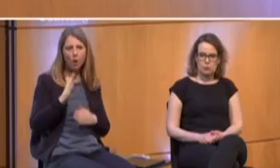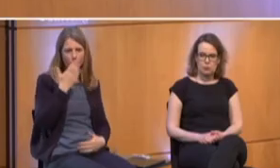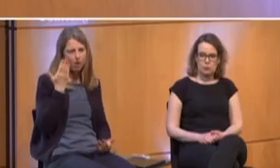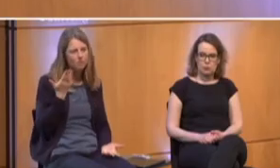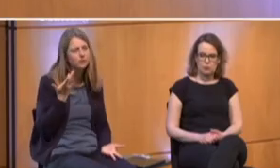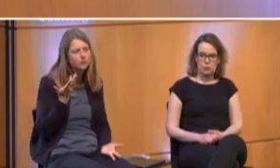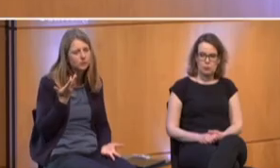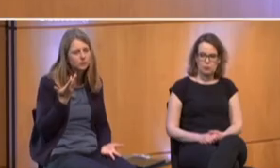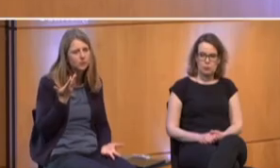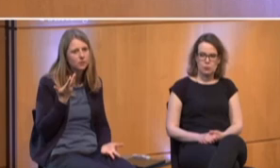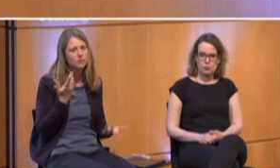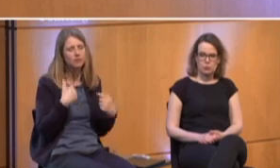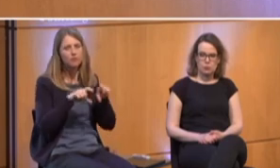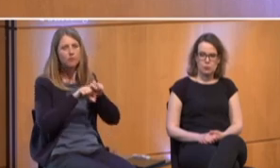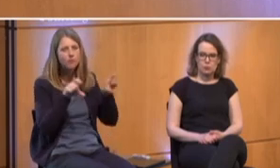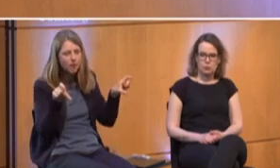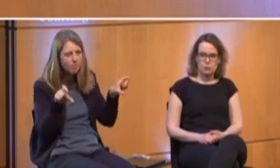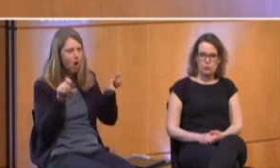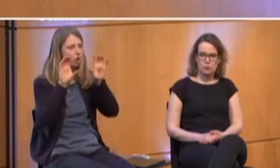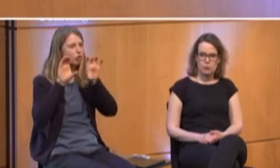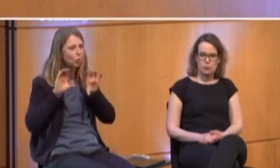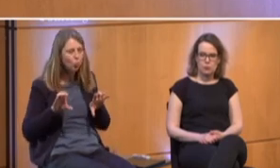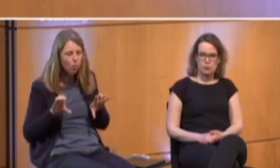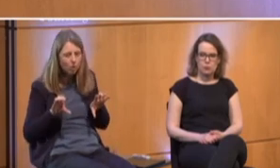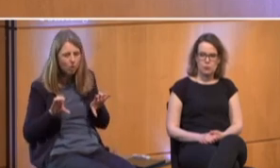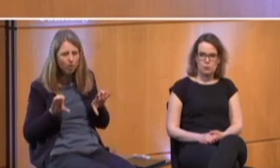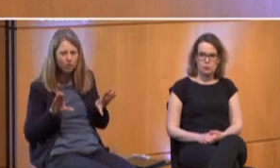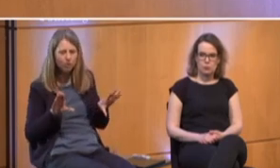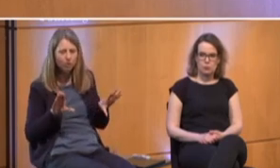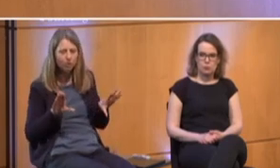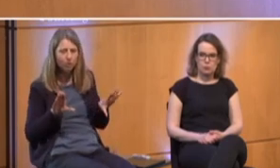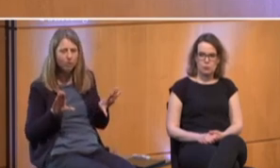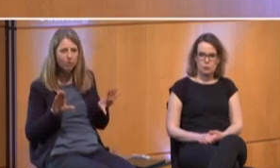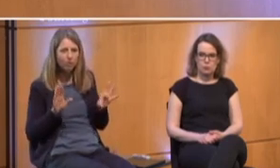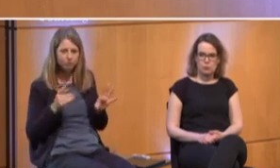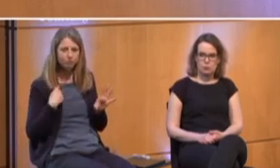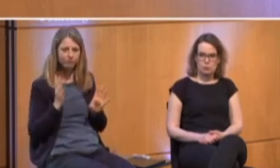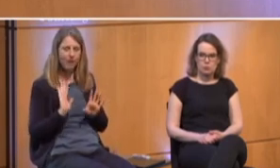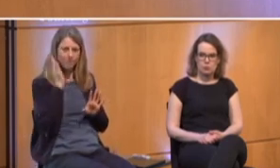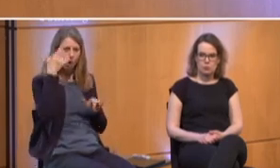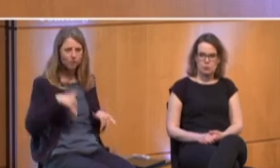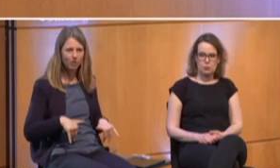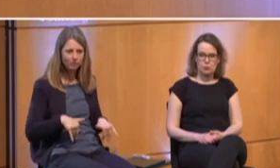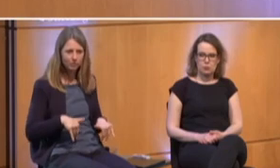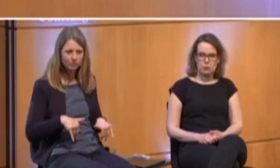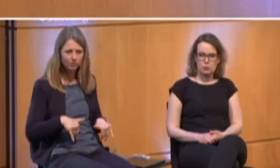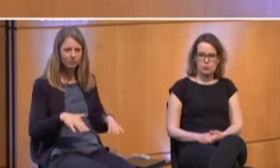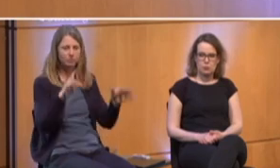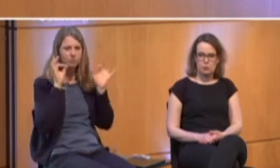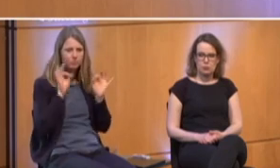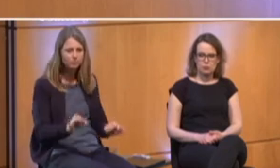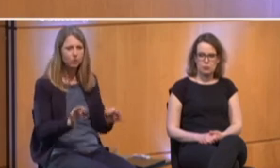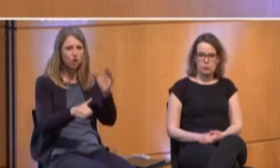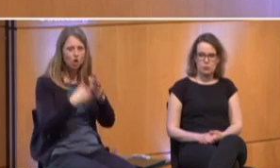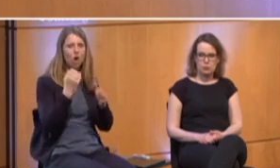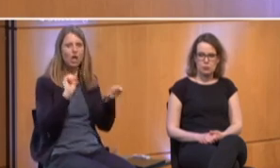Immer die Organisationen oder Strukturen, die in einer Welt erfolgreich sind, sind in dem Moment, wo eine